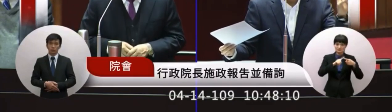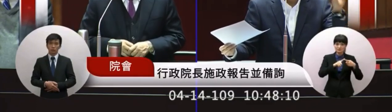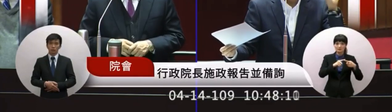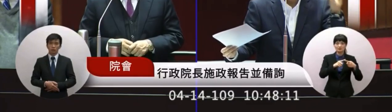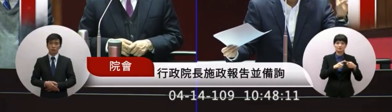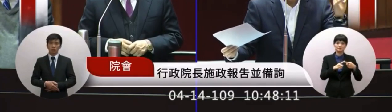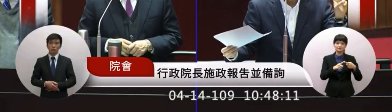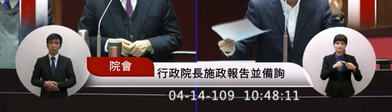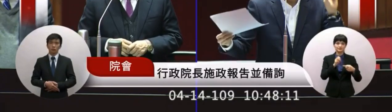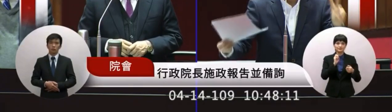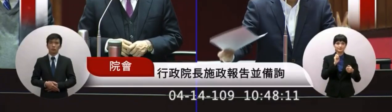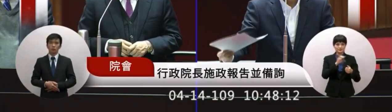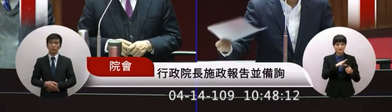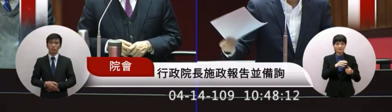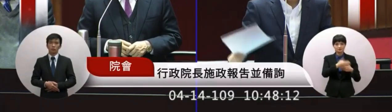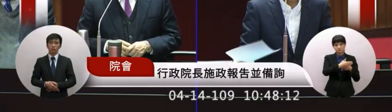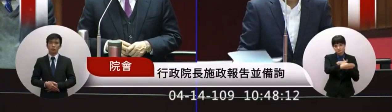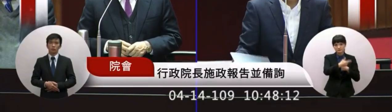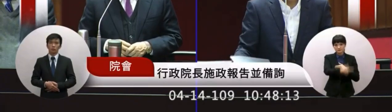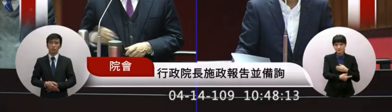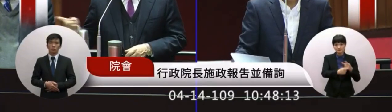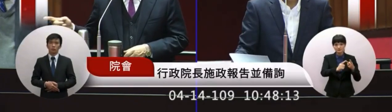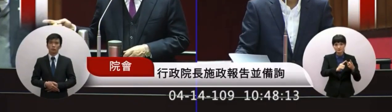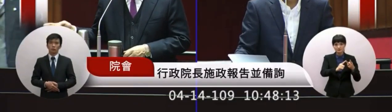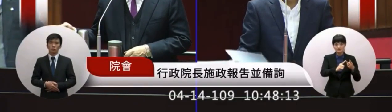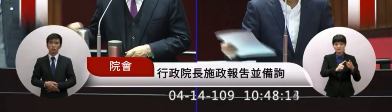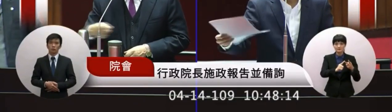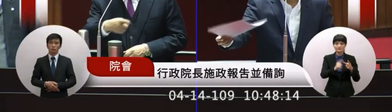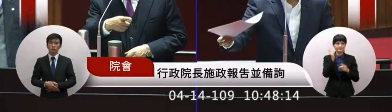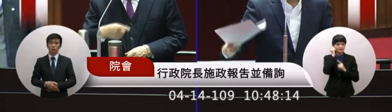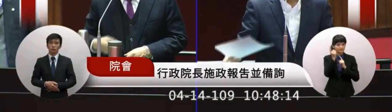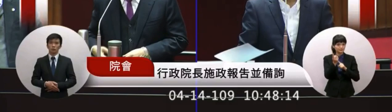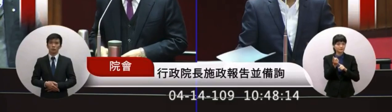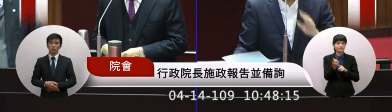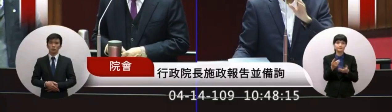在家里面乱这个手机定位，该怎么解决？